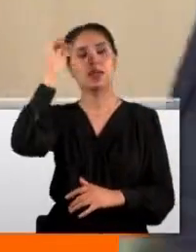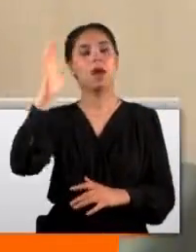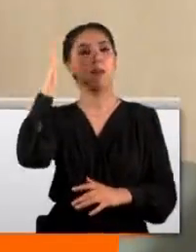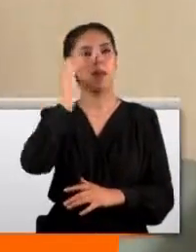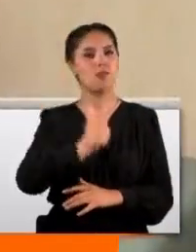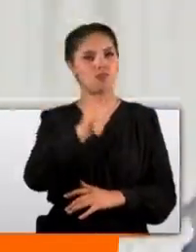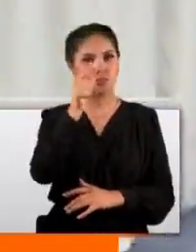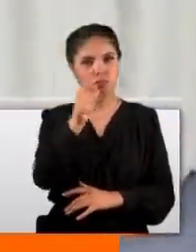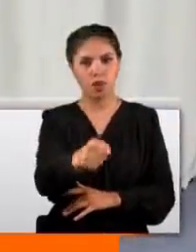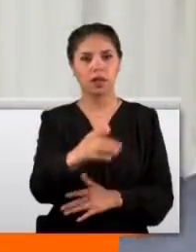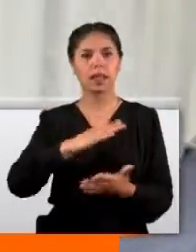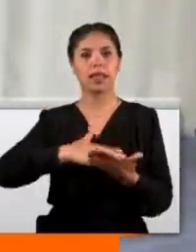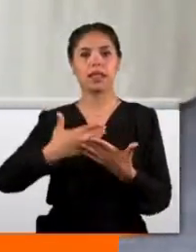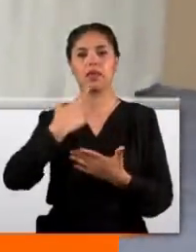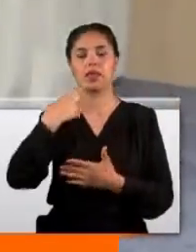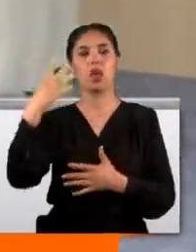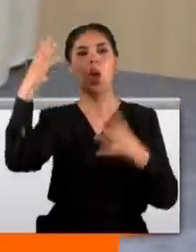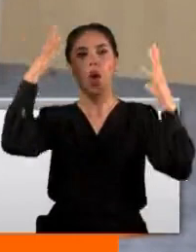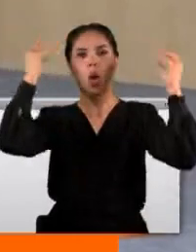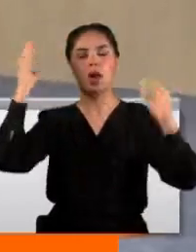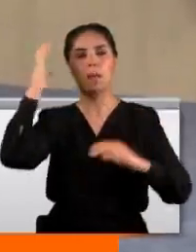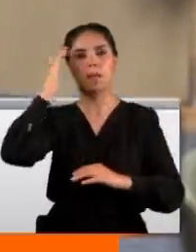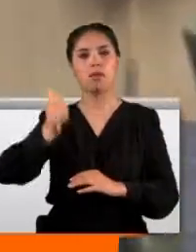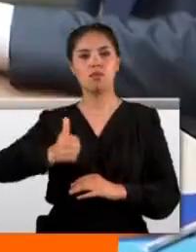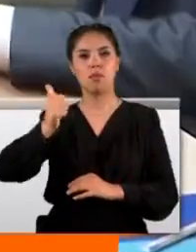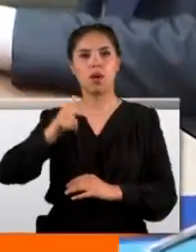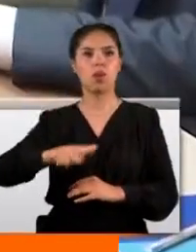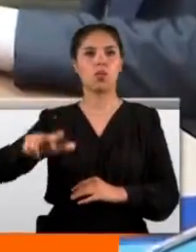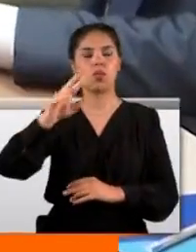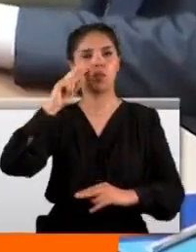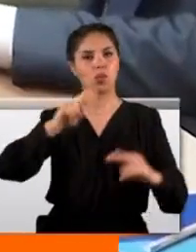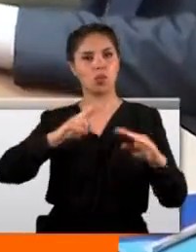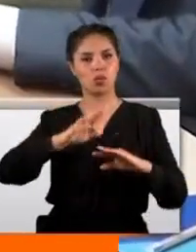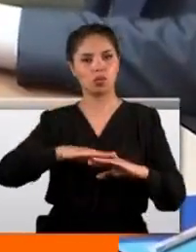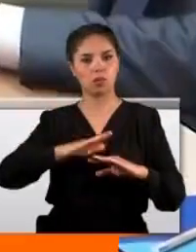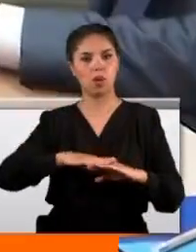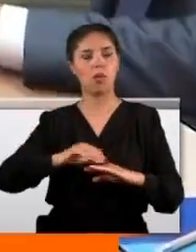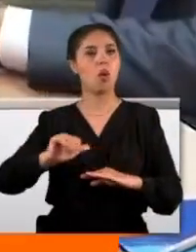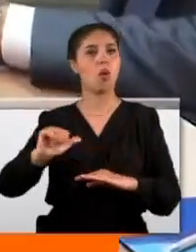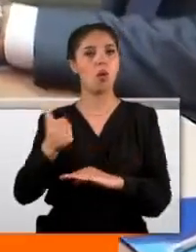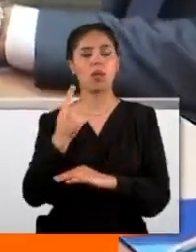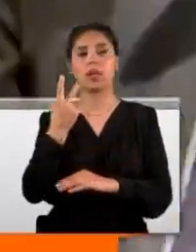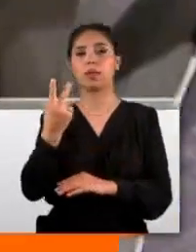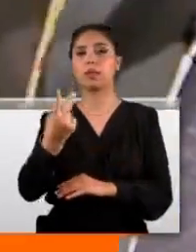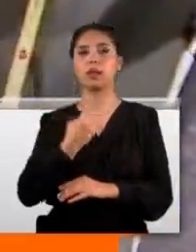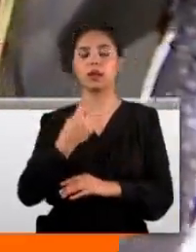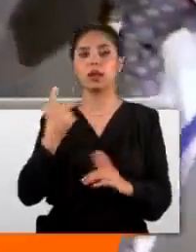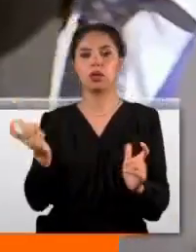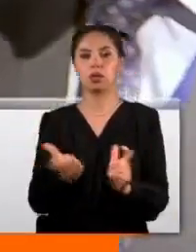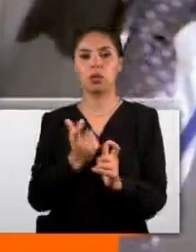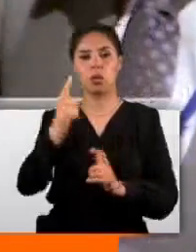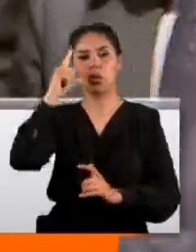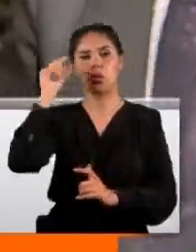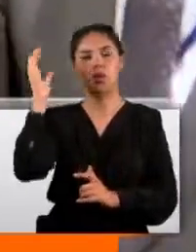Sanchez ve istifasını sunan Hollanda Başbakanı Rutte ile de görüştü. Ama günün en kritik ikili zirvesi Yunanistan